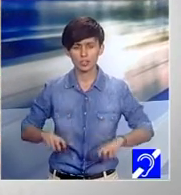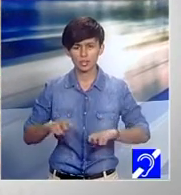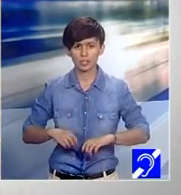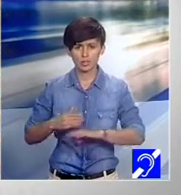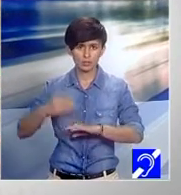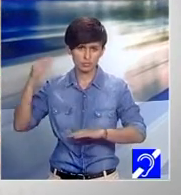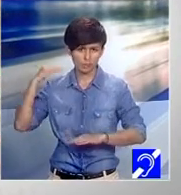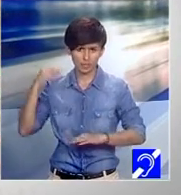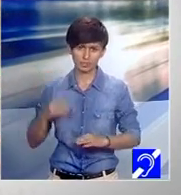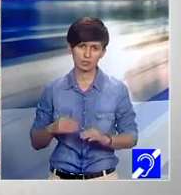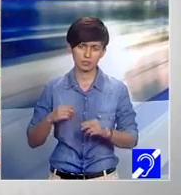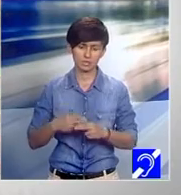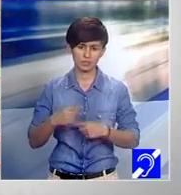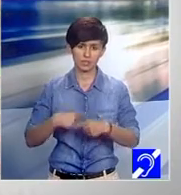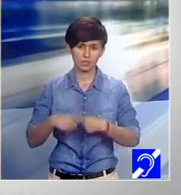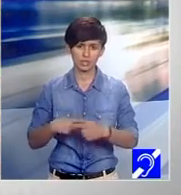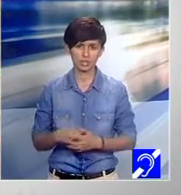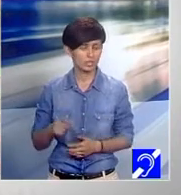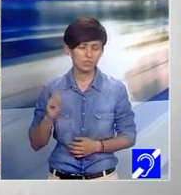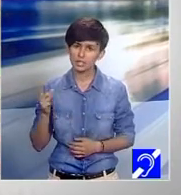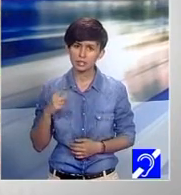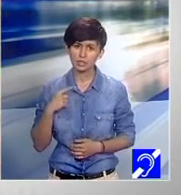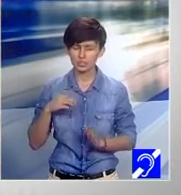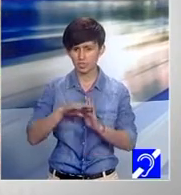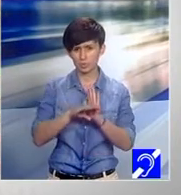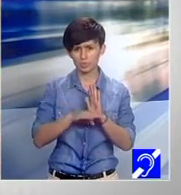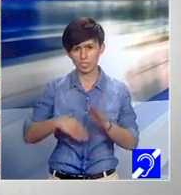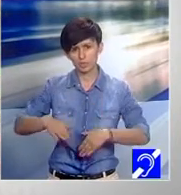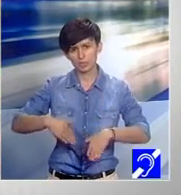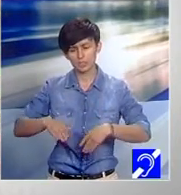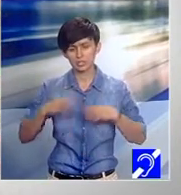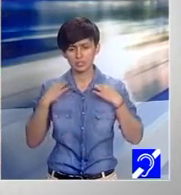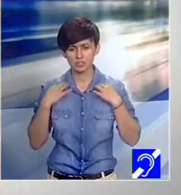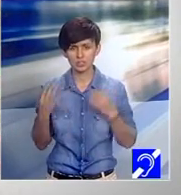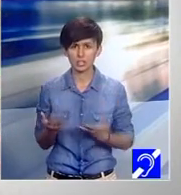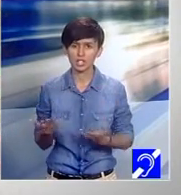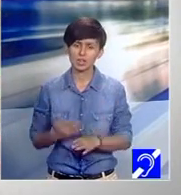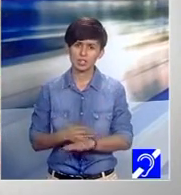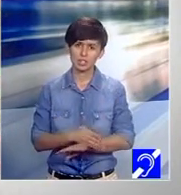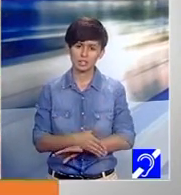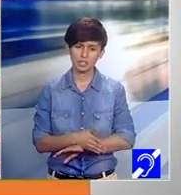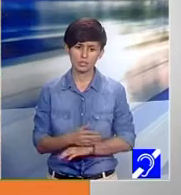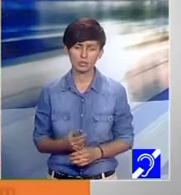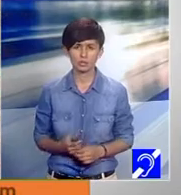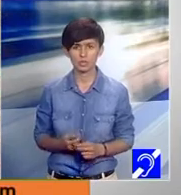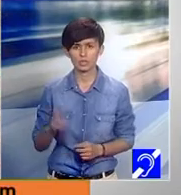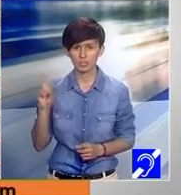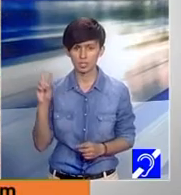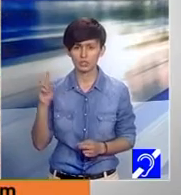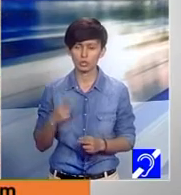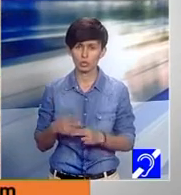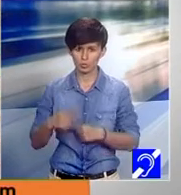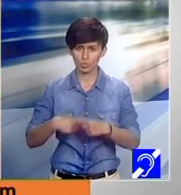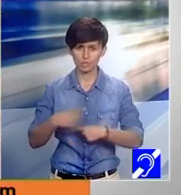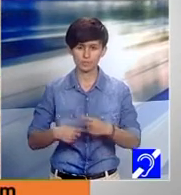de screening este un program al Ministerului Sănătății care include fenilcetonuria și hipotiroidismul. Din păcate, doar aceste două boli